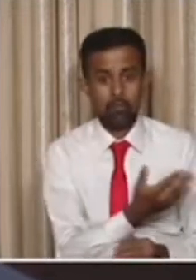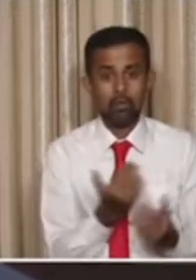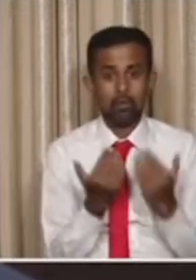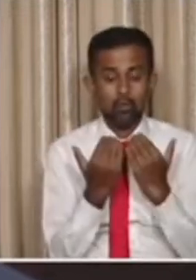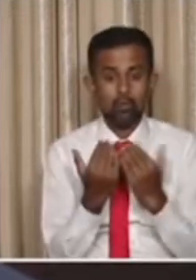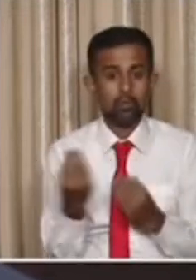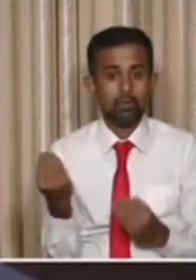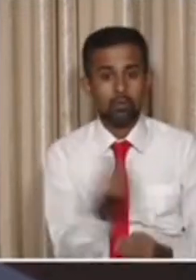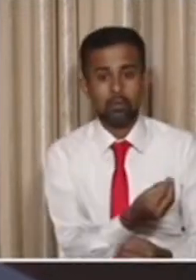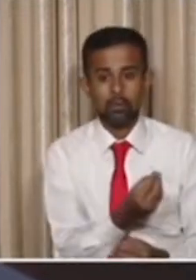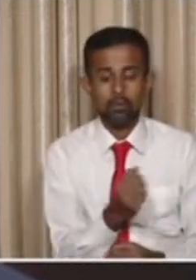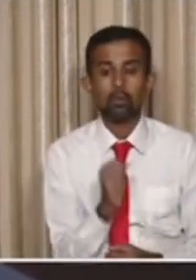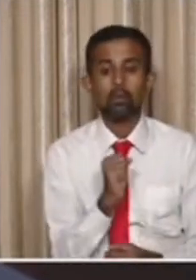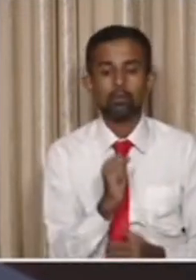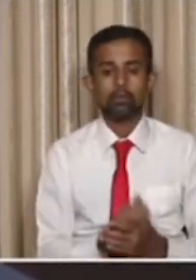Consultancy kan? Eka